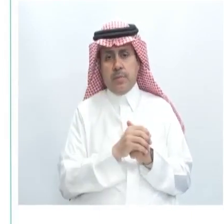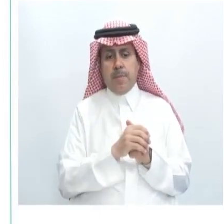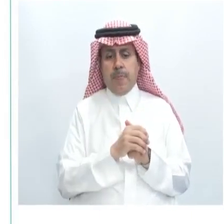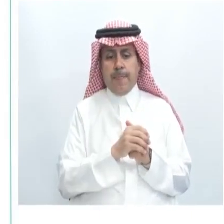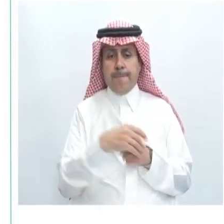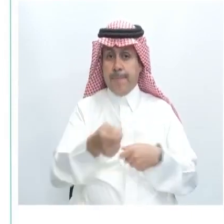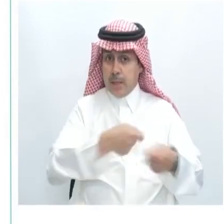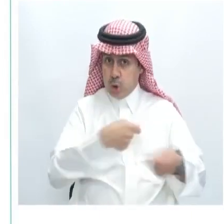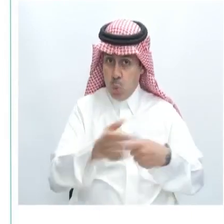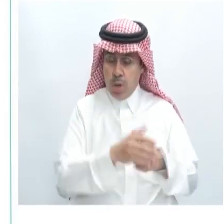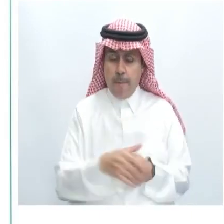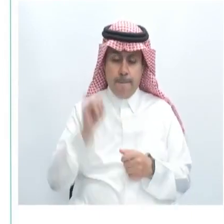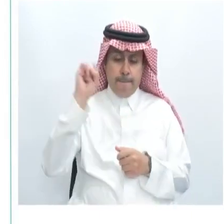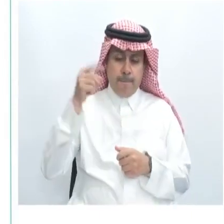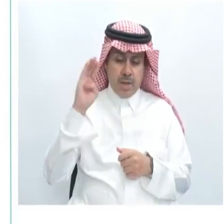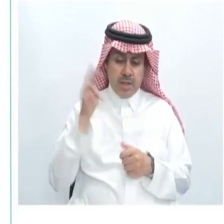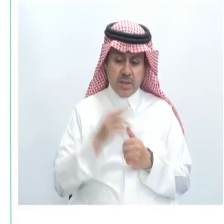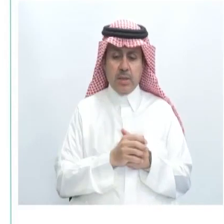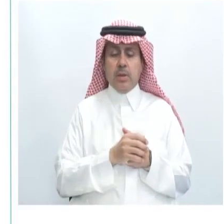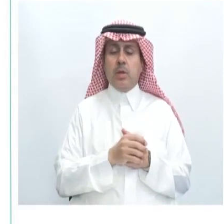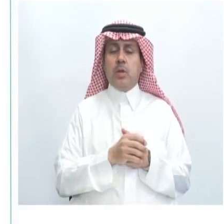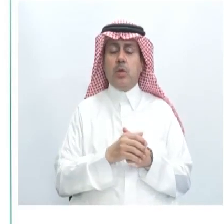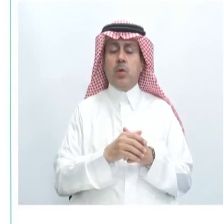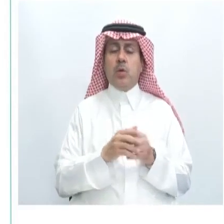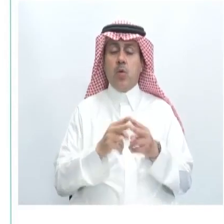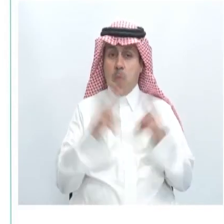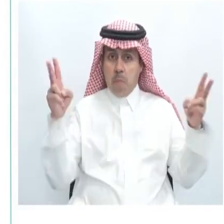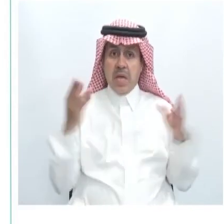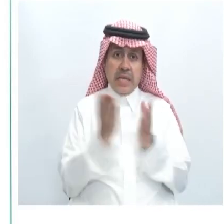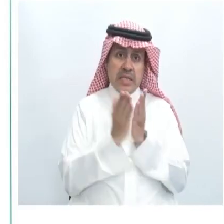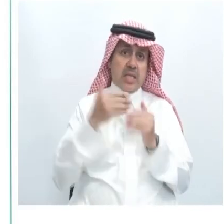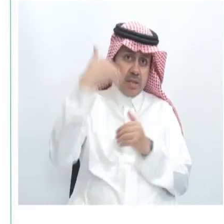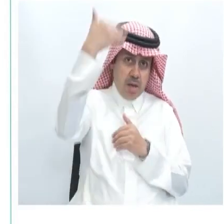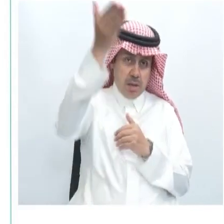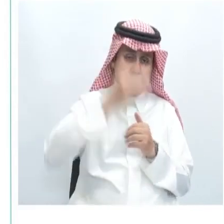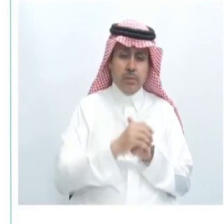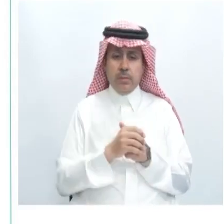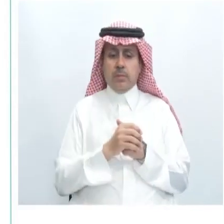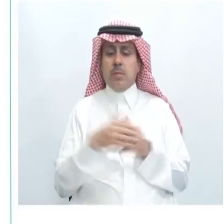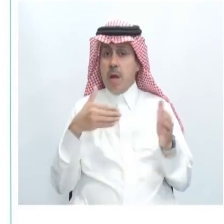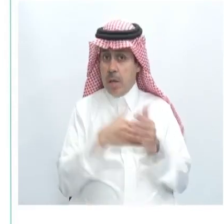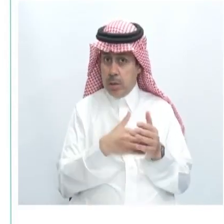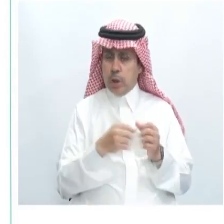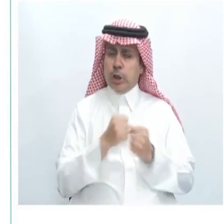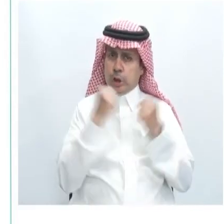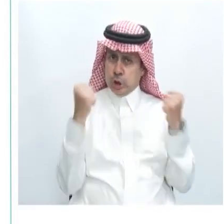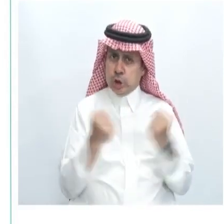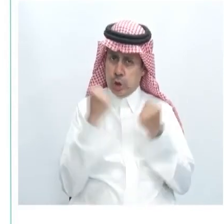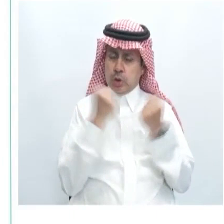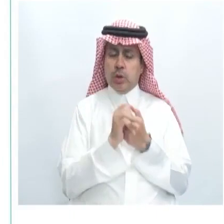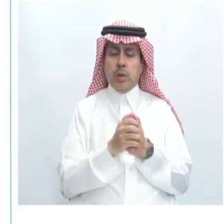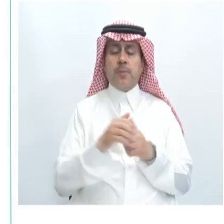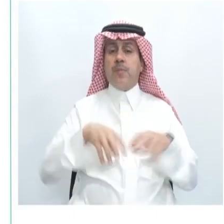بالاسواق المركزيه وسنفصل في ذلك باذن الله في الدرس القادم واخيرا اصبح لدينا انشطه للتسويق